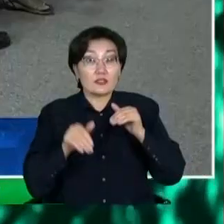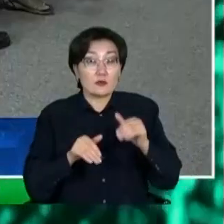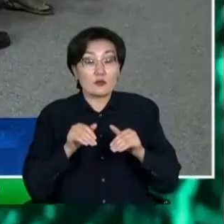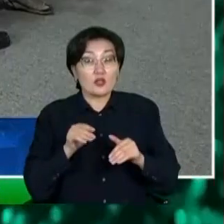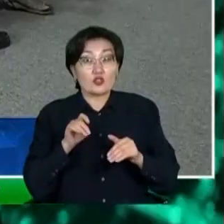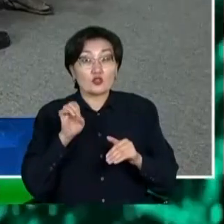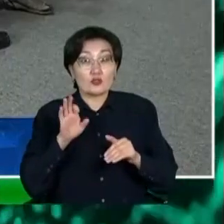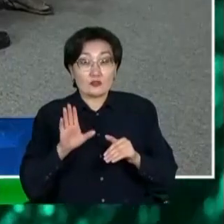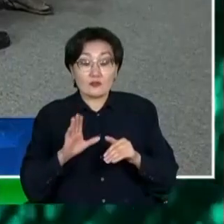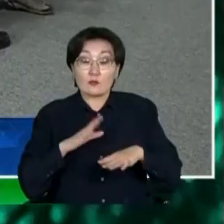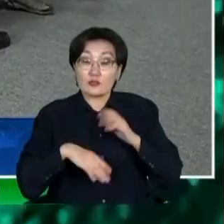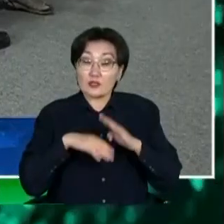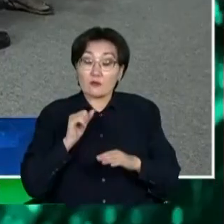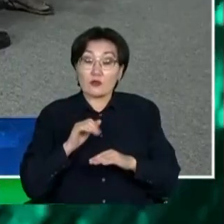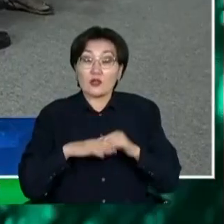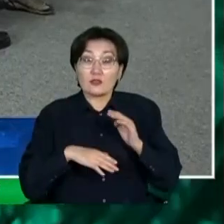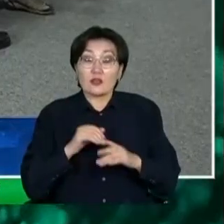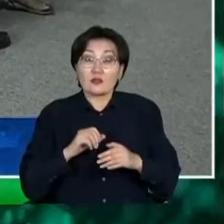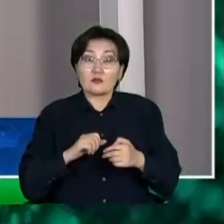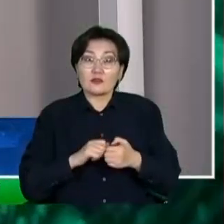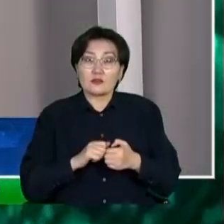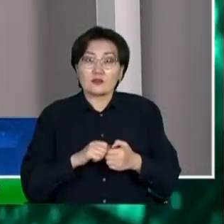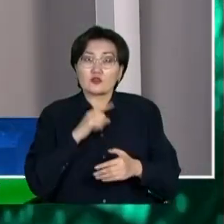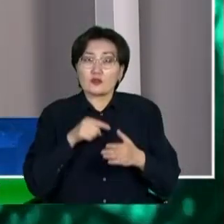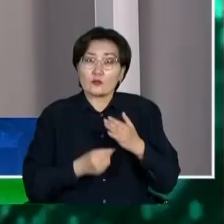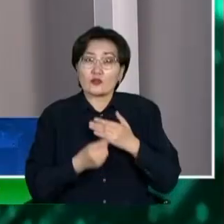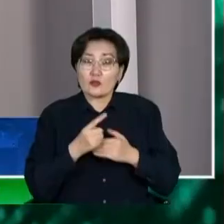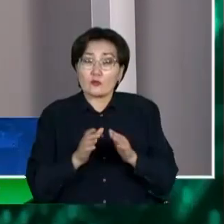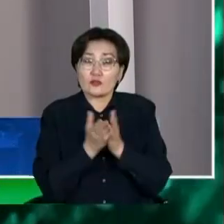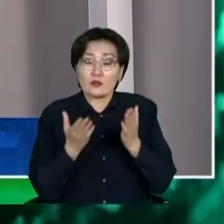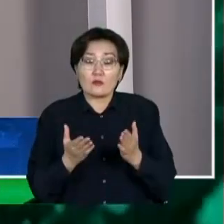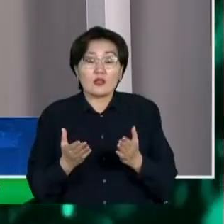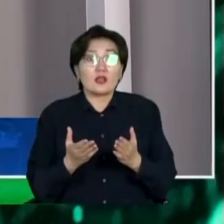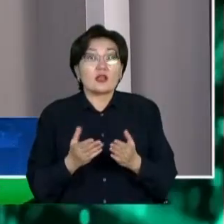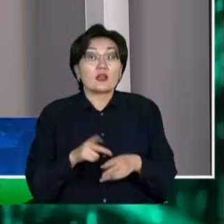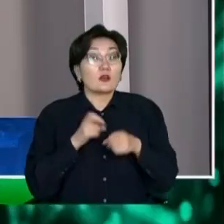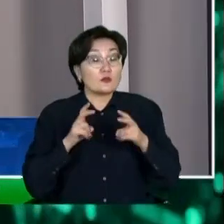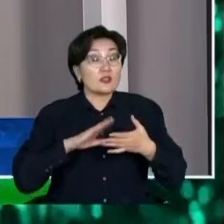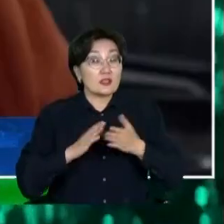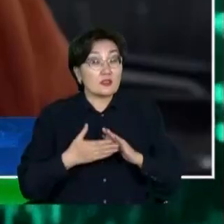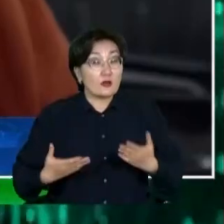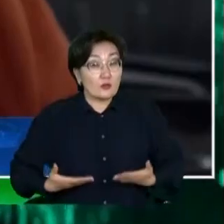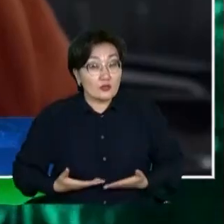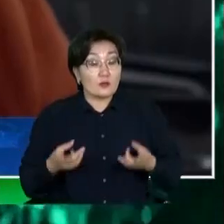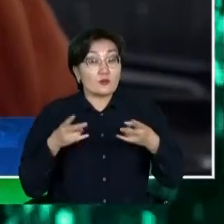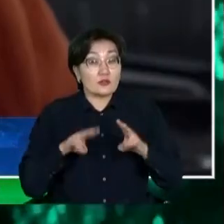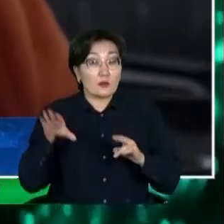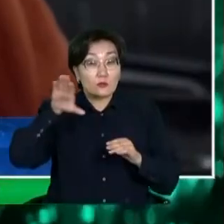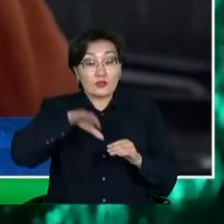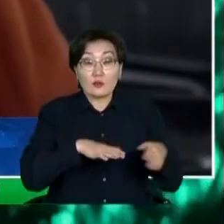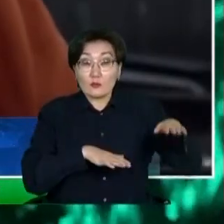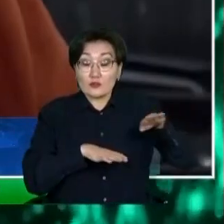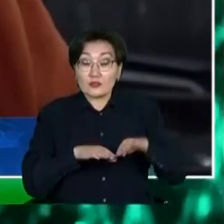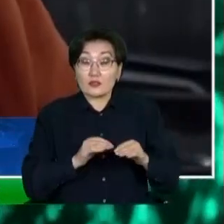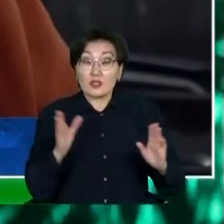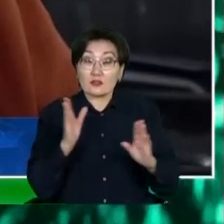Бағлан Жүнісовтың тәжірибесімен сынақтарынан туған нұсқаулық. Жинақта қауіпті жағдайда аман қалудың жолдары, тауға шыққанда немесе табиғатта жан